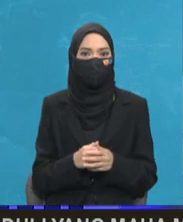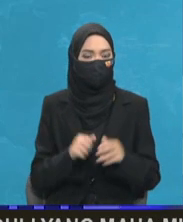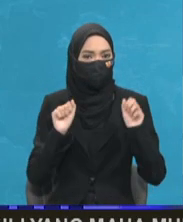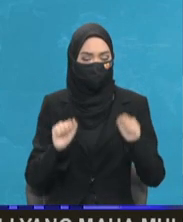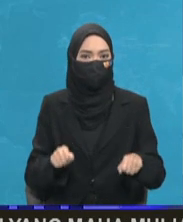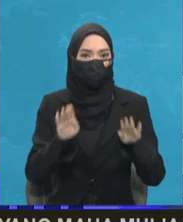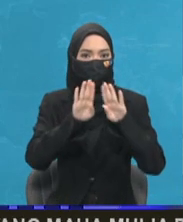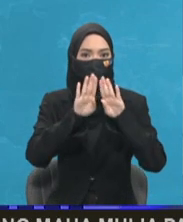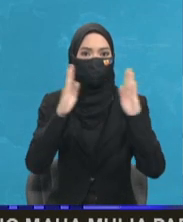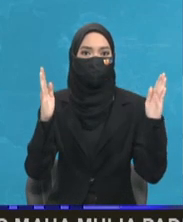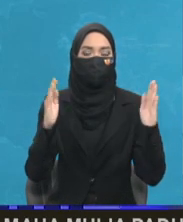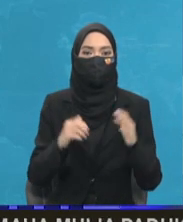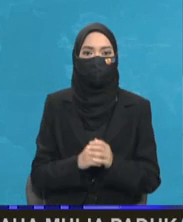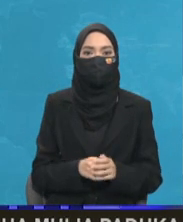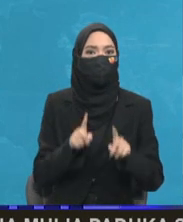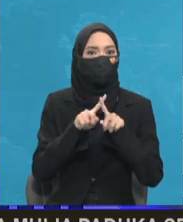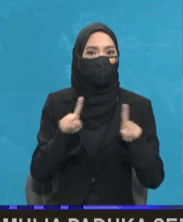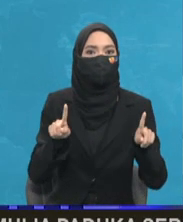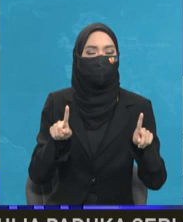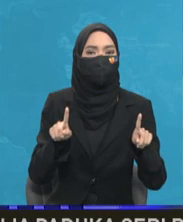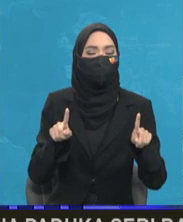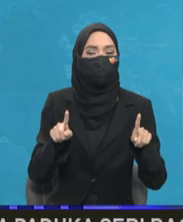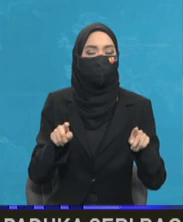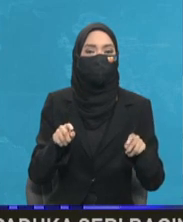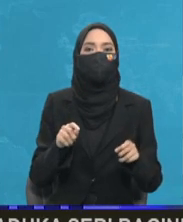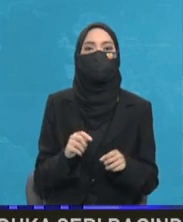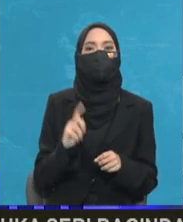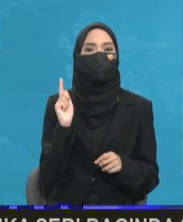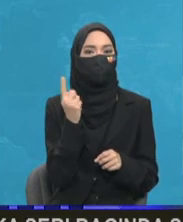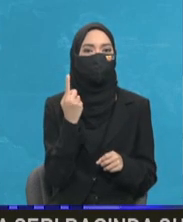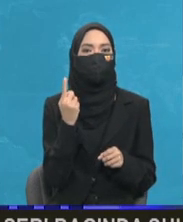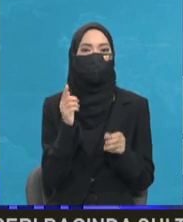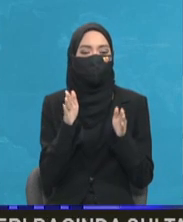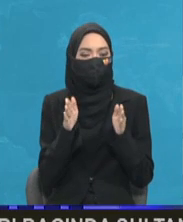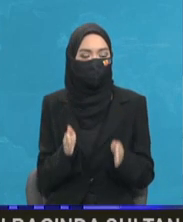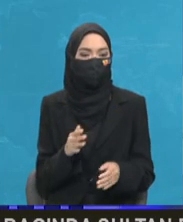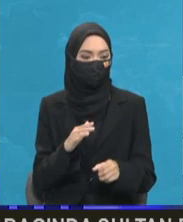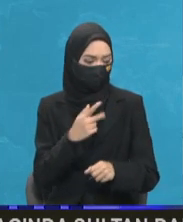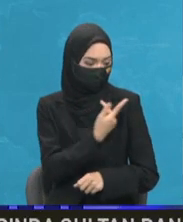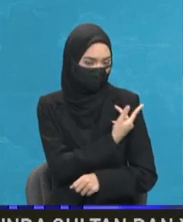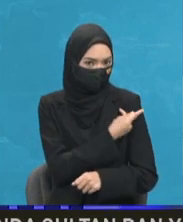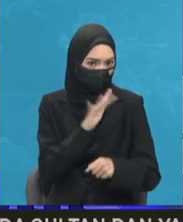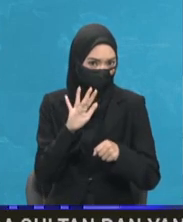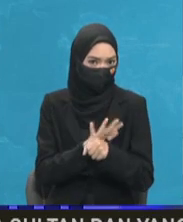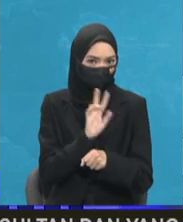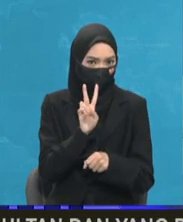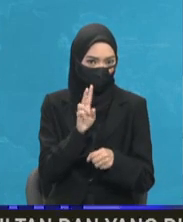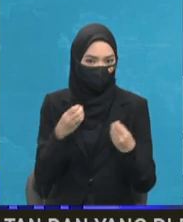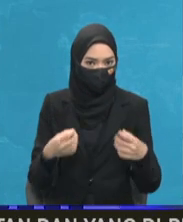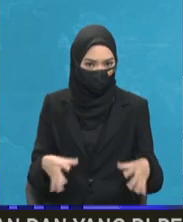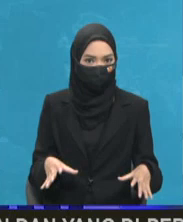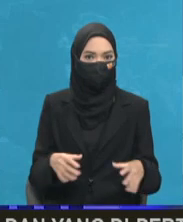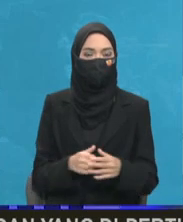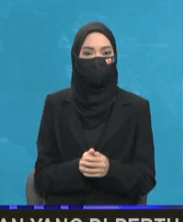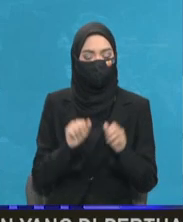dibenarkan bagaimanapun hanya individu yang telah melengkapkan vaksinasi mereka dan diharapkan kepada demo protes ke